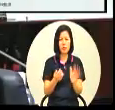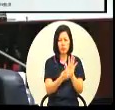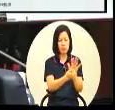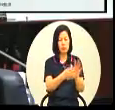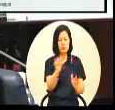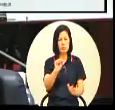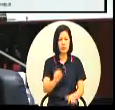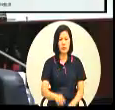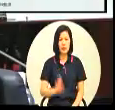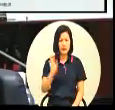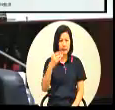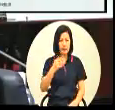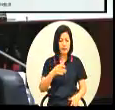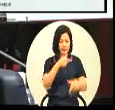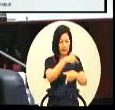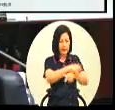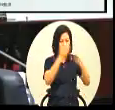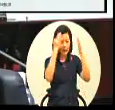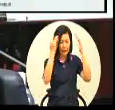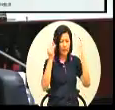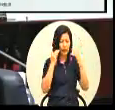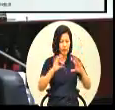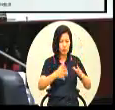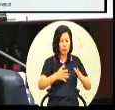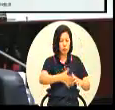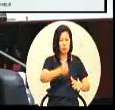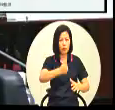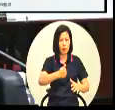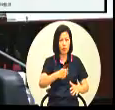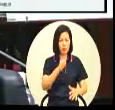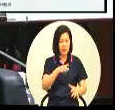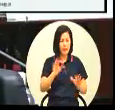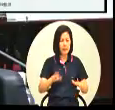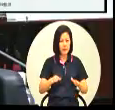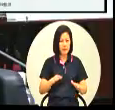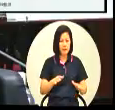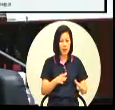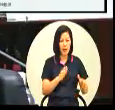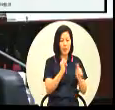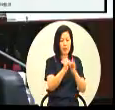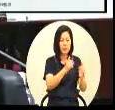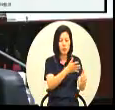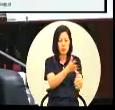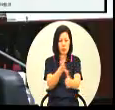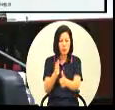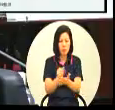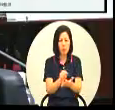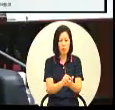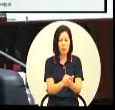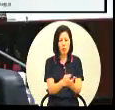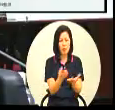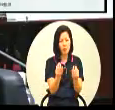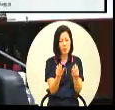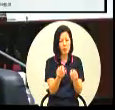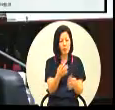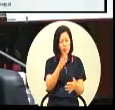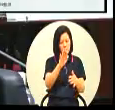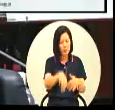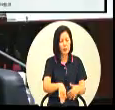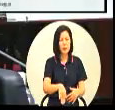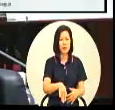呢，南韩啊的总统，即便他现在民调所剩无几啊，可是这一点我还是很佩服